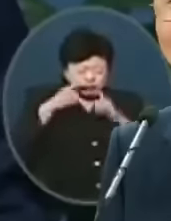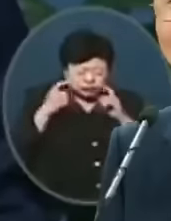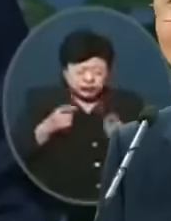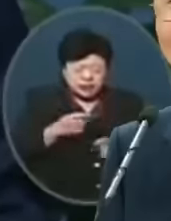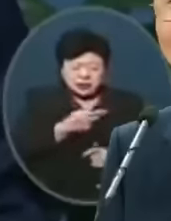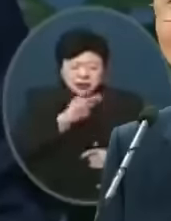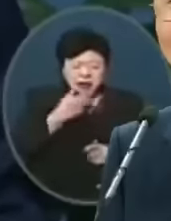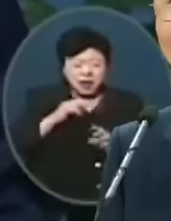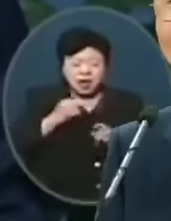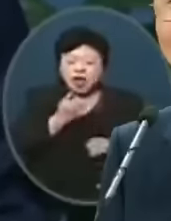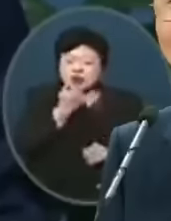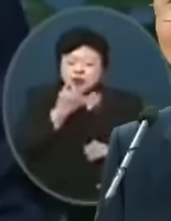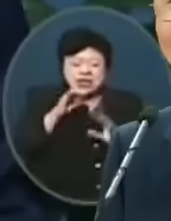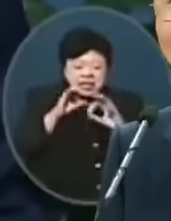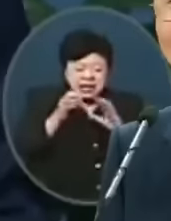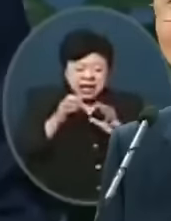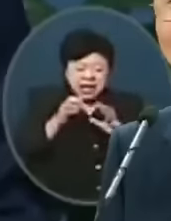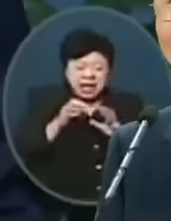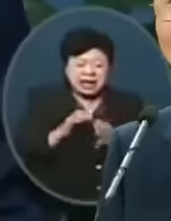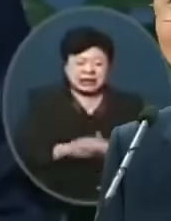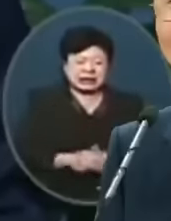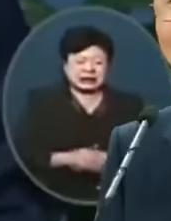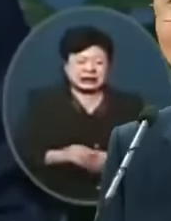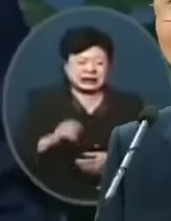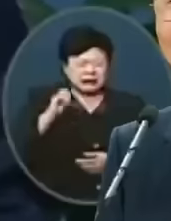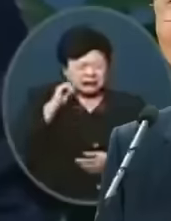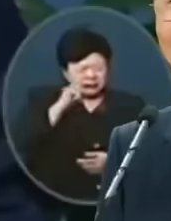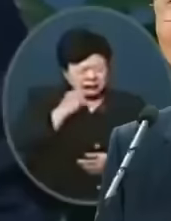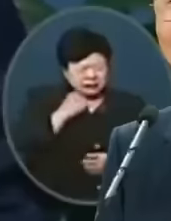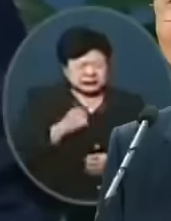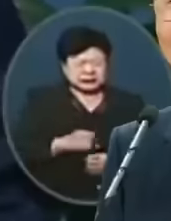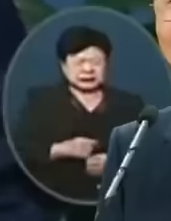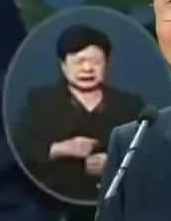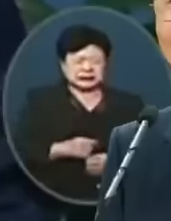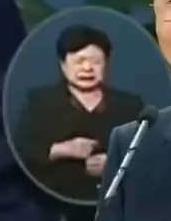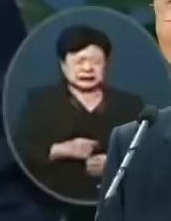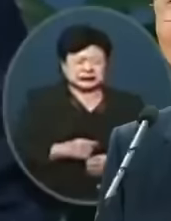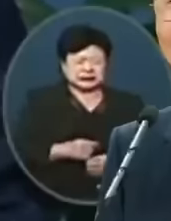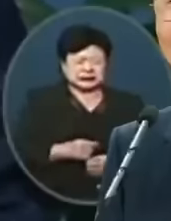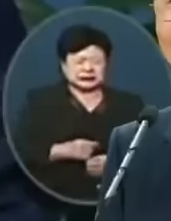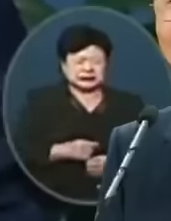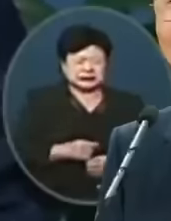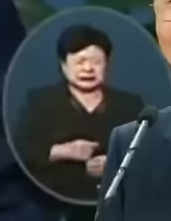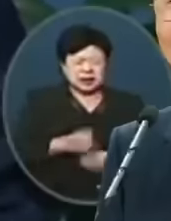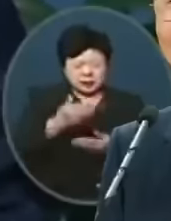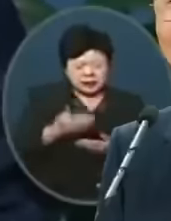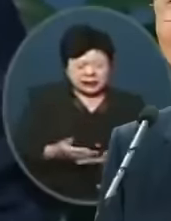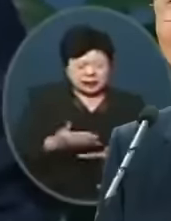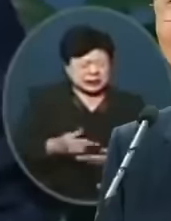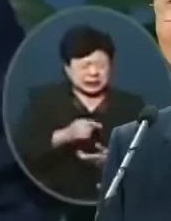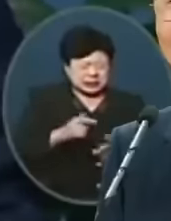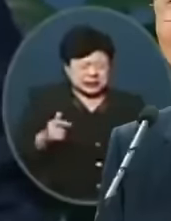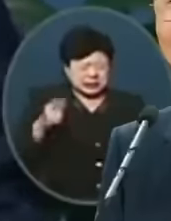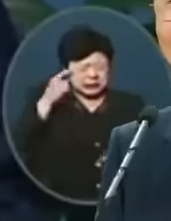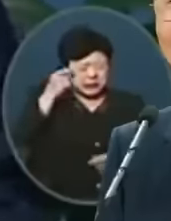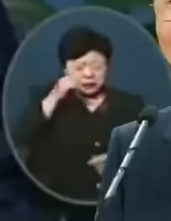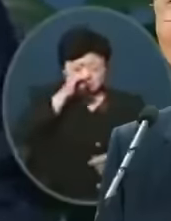여러 선진국들이 난민들을 받아들였냐 안 받아들였냐 많은 생각을 하고